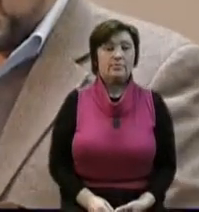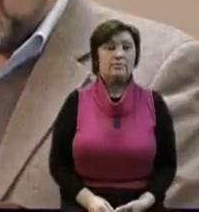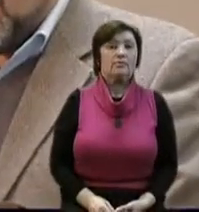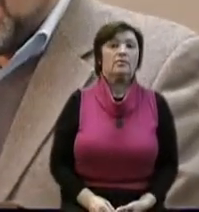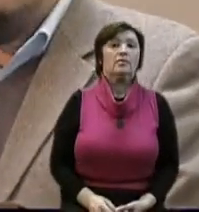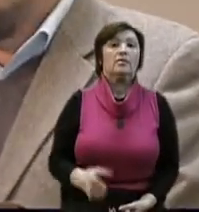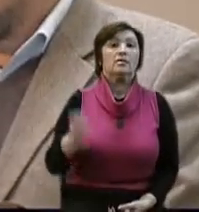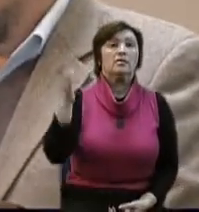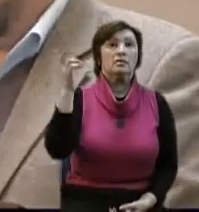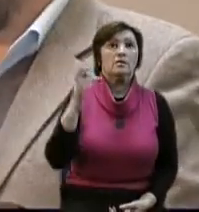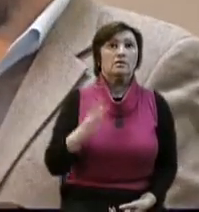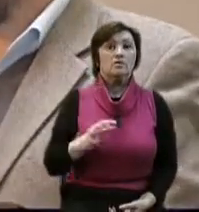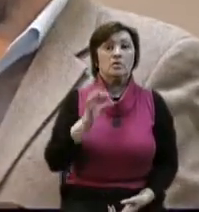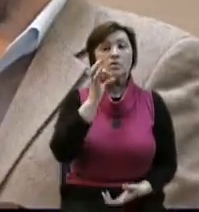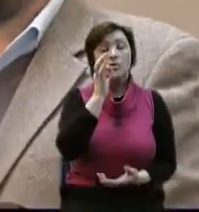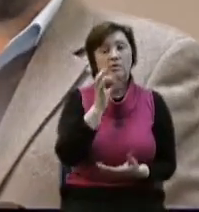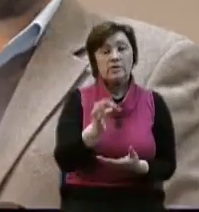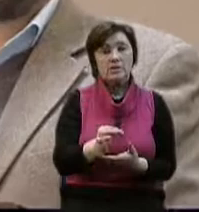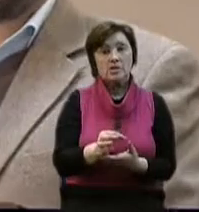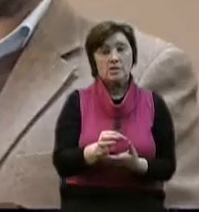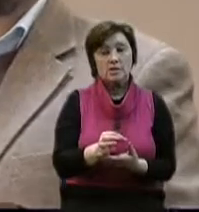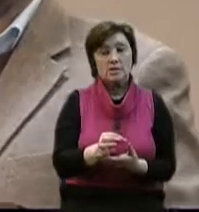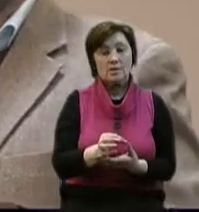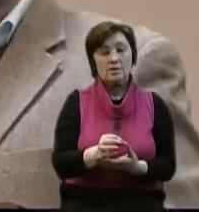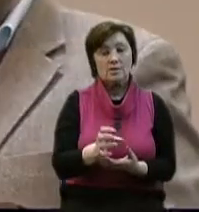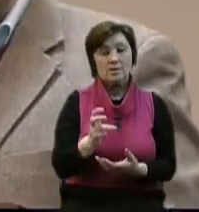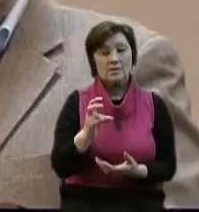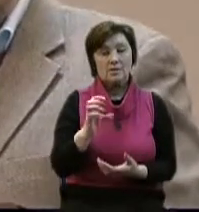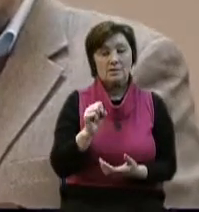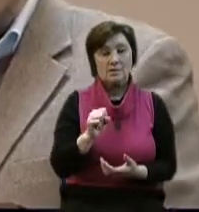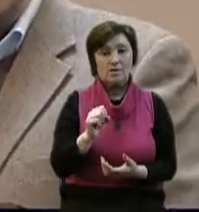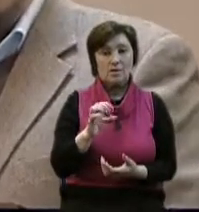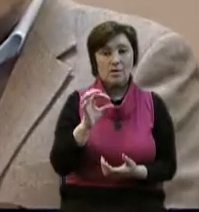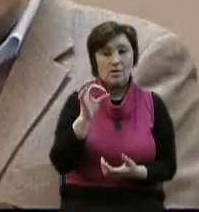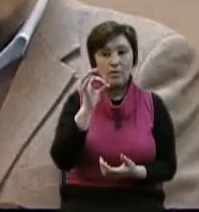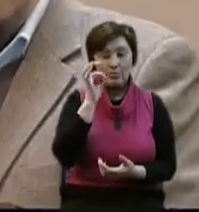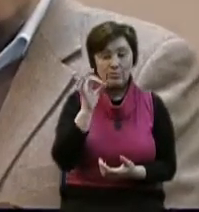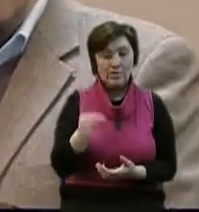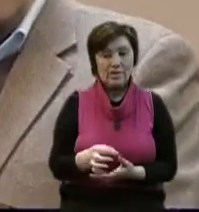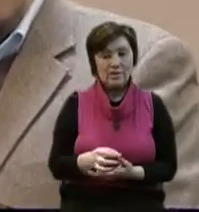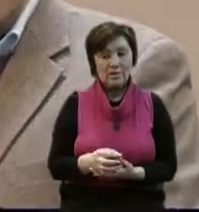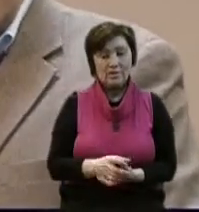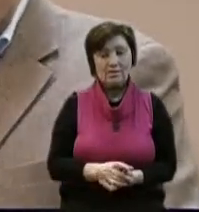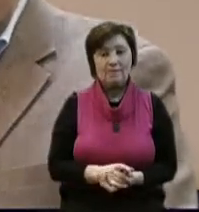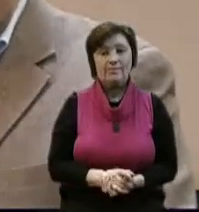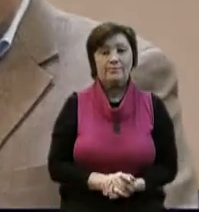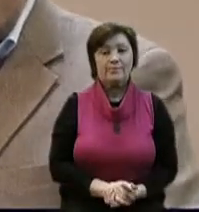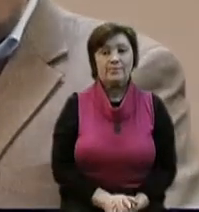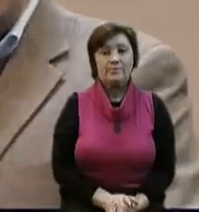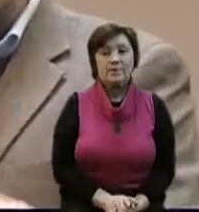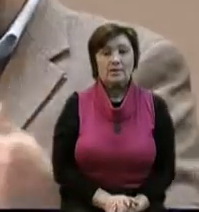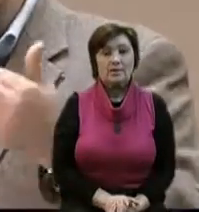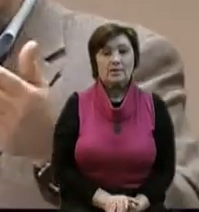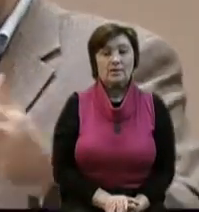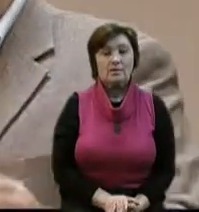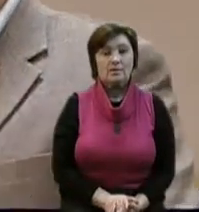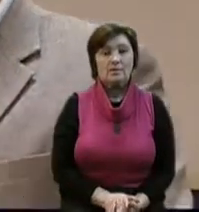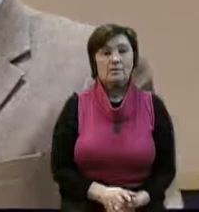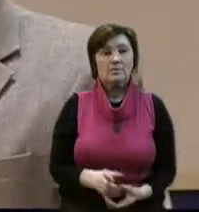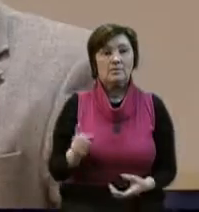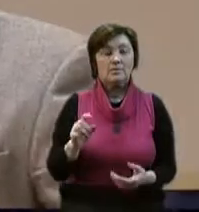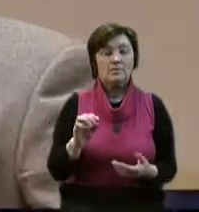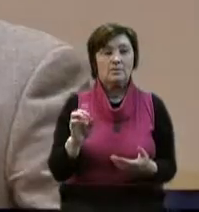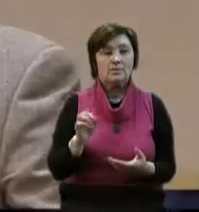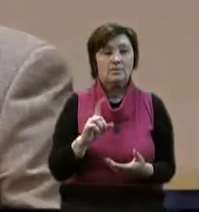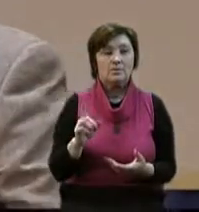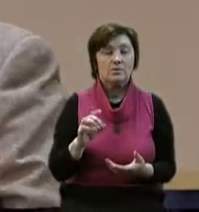Он отвечает на обвинение, которое было выдвинуто в отношении Его. И то, что мы будем читать и о